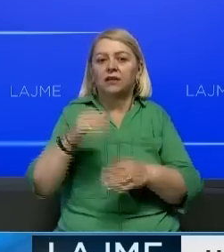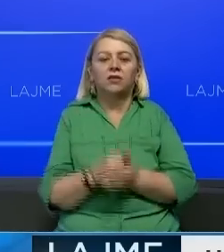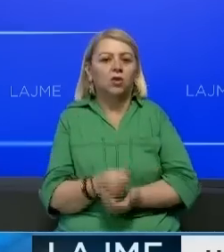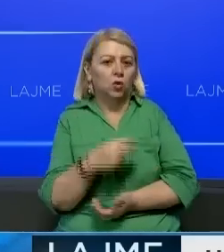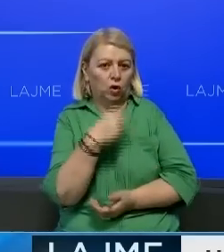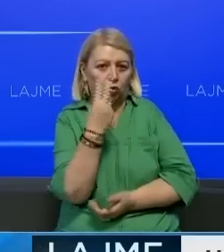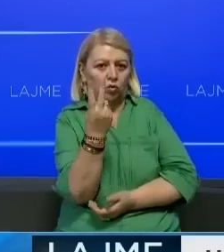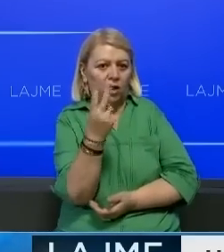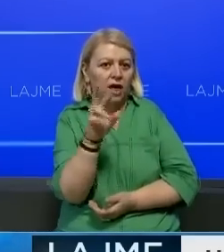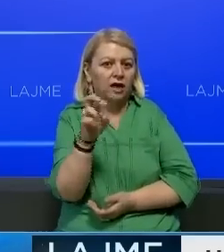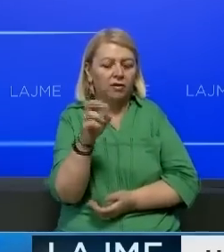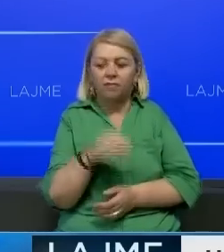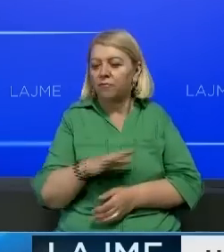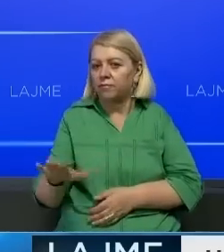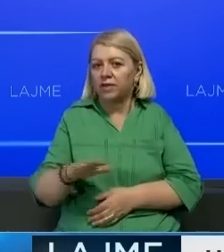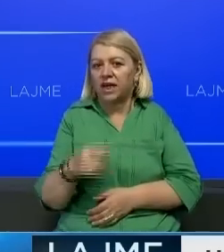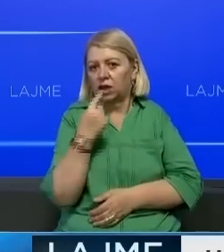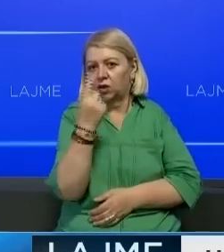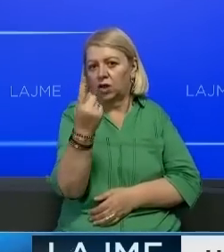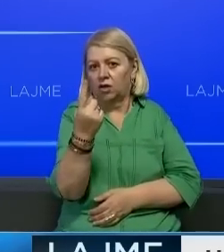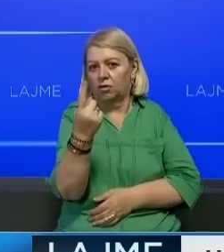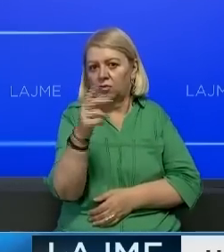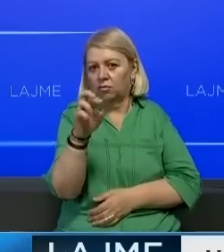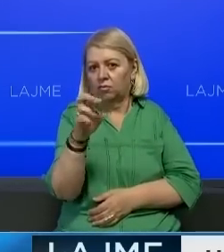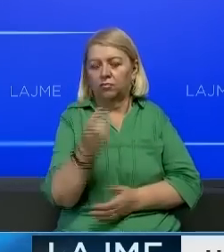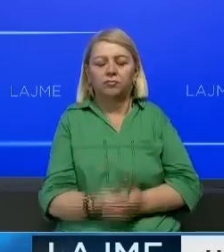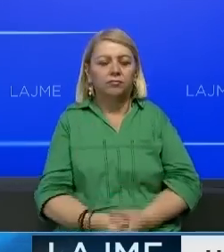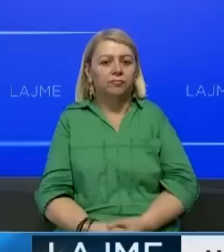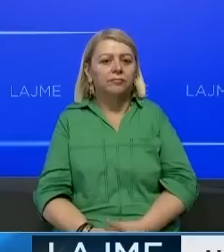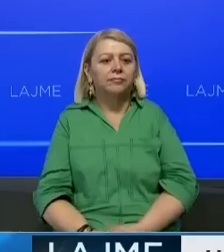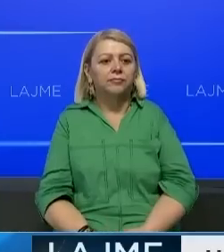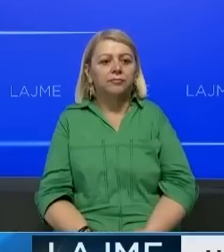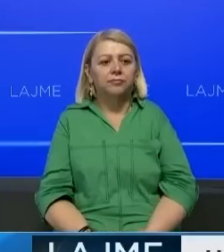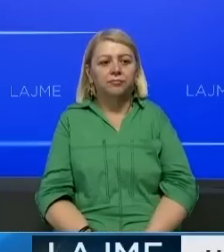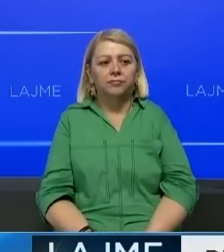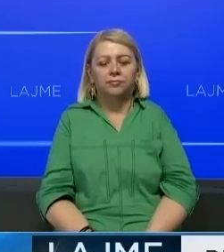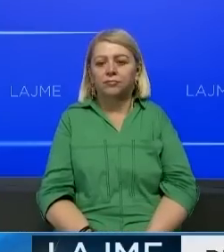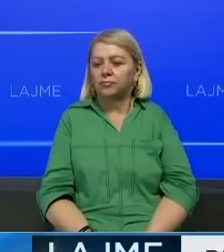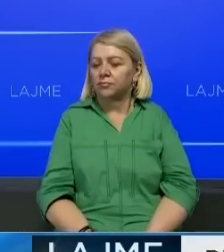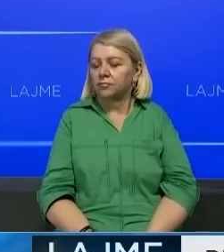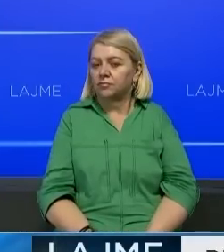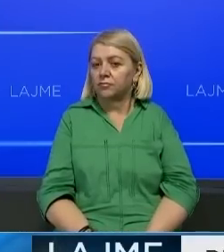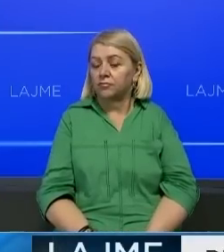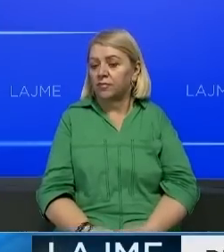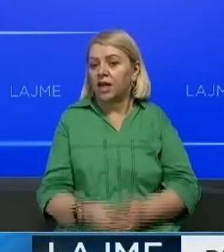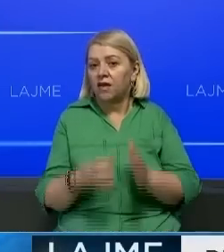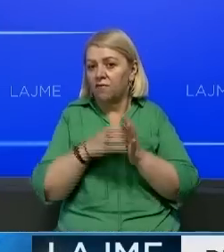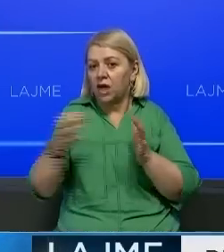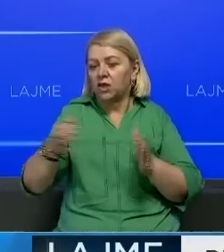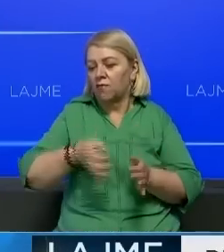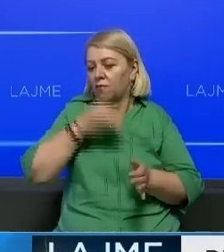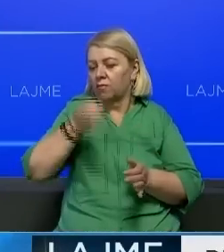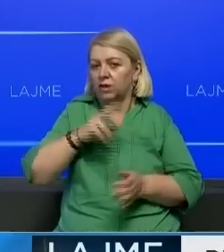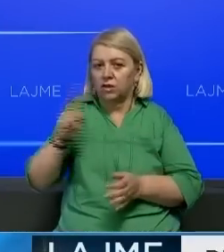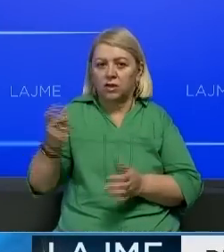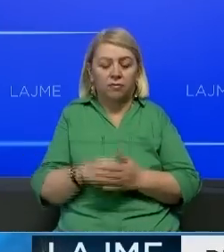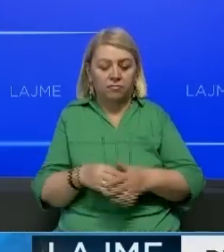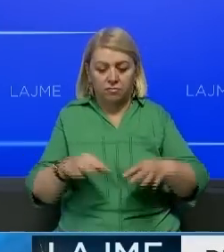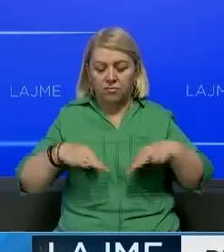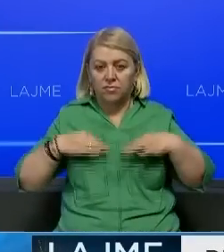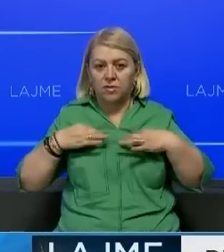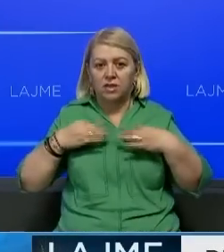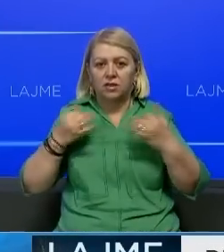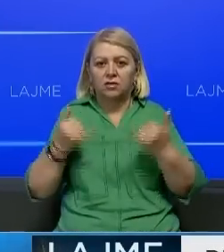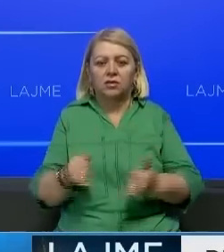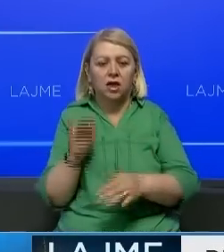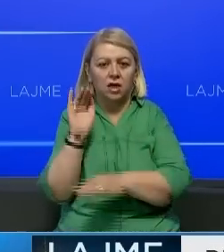euro, ndërsa për fëmijët 1 euro. Vazhdo me informacionet të tjera, në orët e hershme të mëngjesit